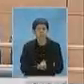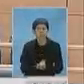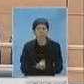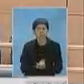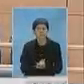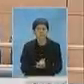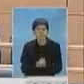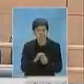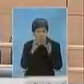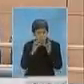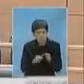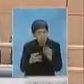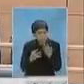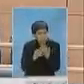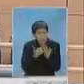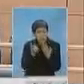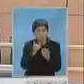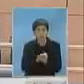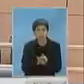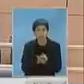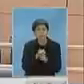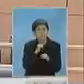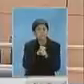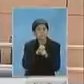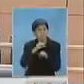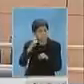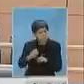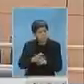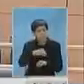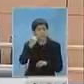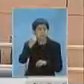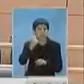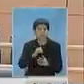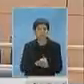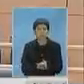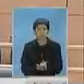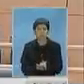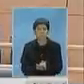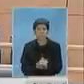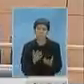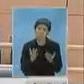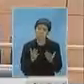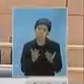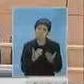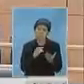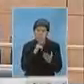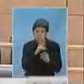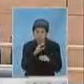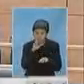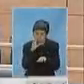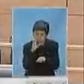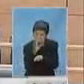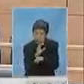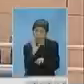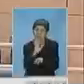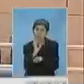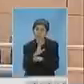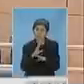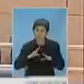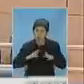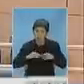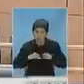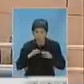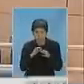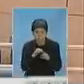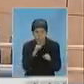ตัดสินติดคุกก็ติดคุกตัดสินยึดทรัพย์ก็ยึดทรัพย์แต่อย่ามาบังคับให้ยอมรับ